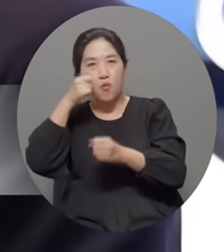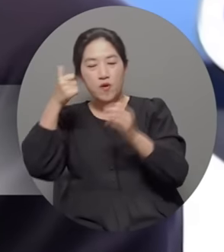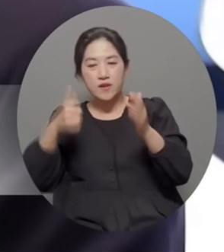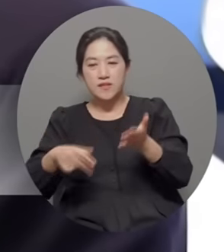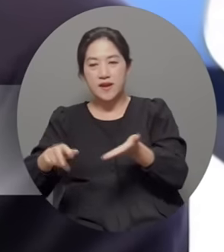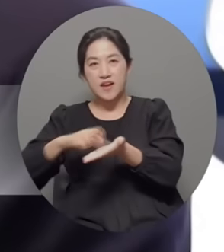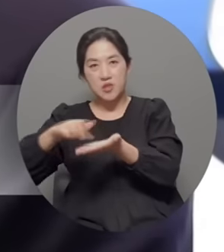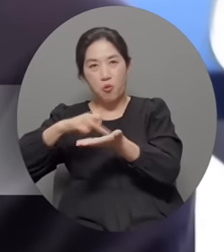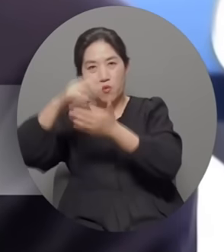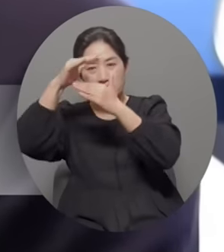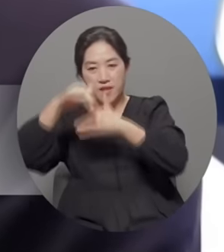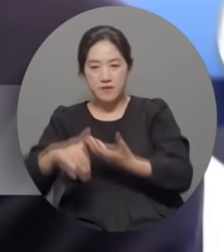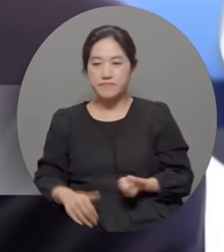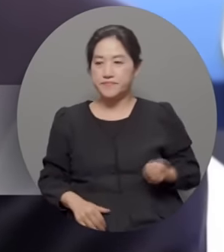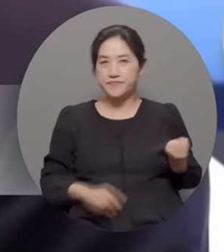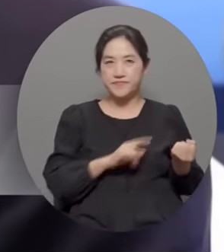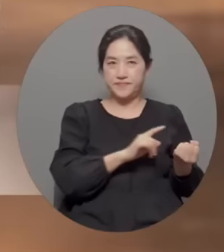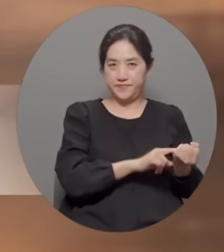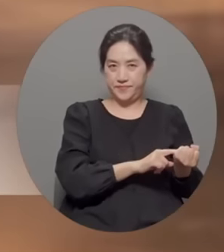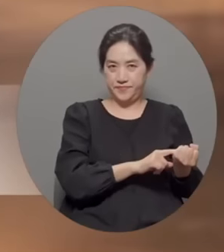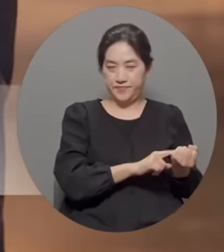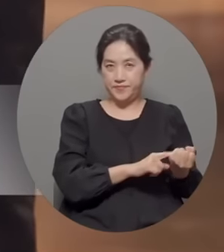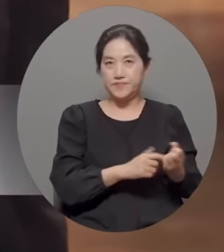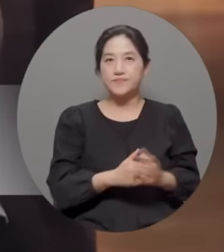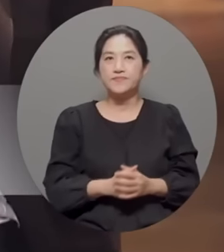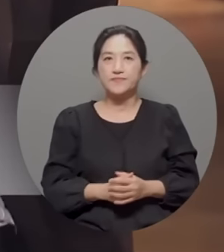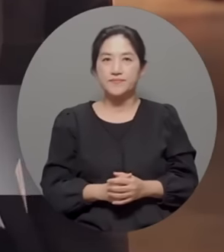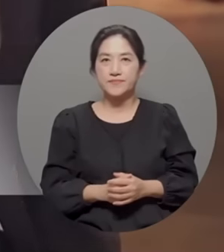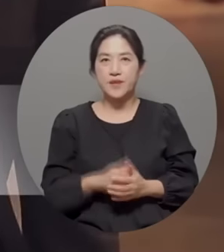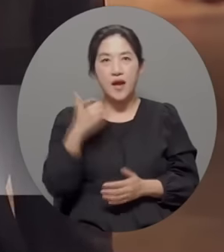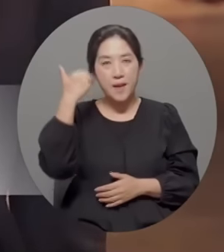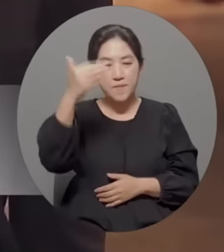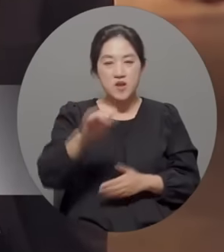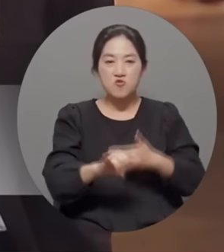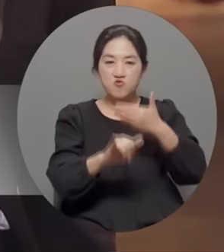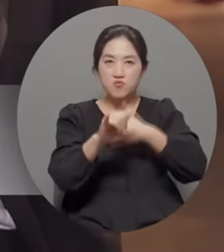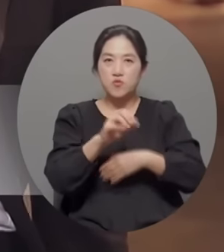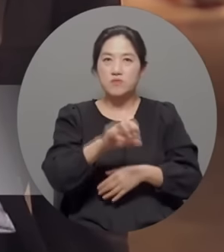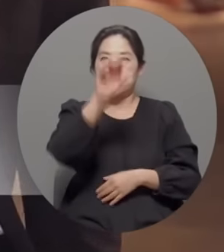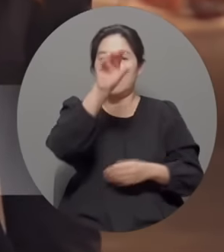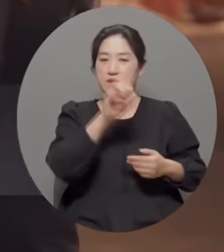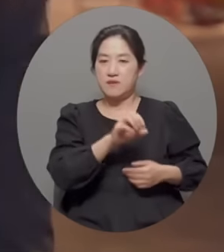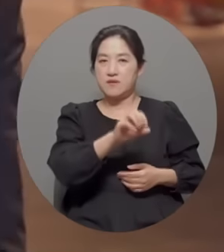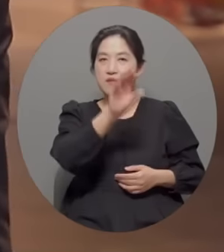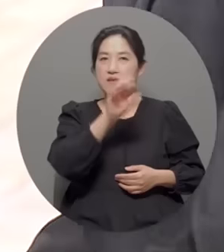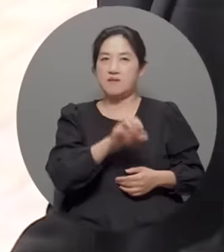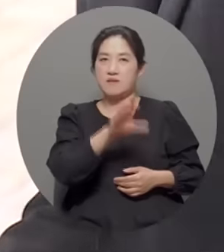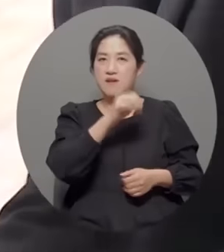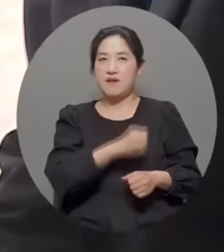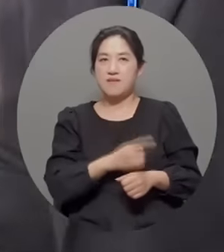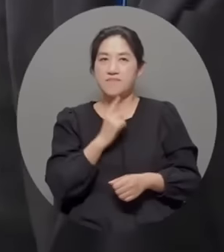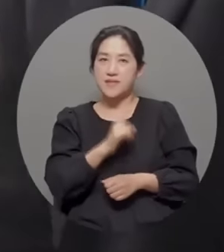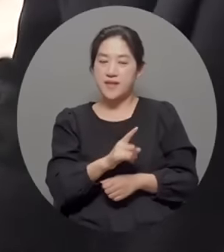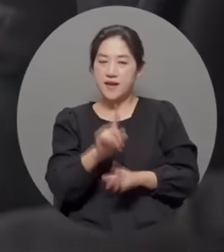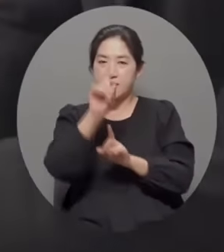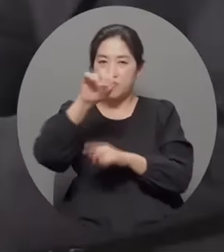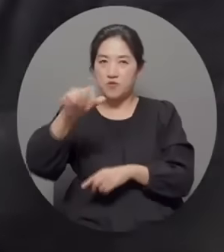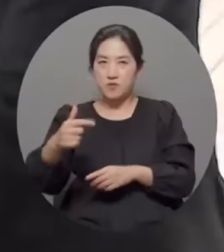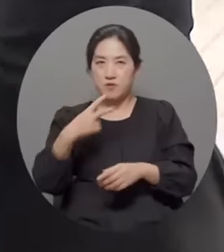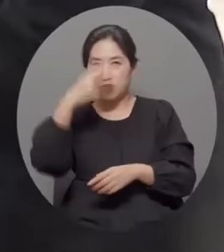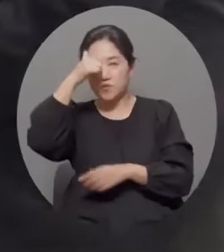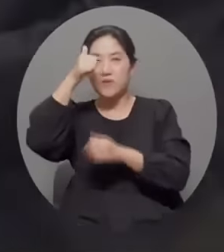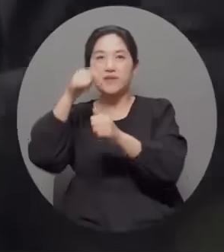카톡 대화를 손에 쥐고 있는 걸로 알려졌습니다. 차차 유튜브를 통해 공개하겠다고 했습니다. 이원석 검찰총장